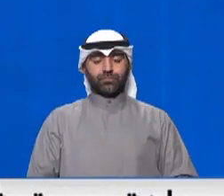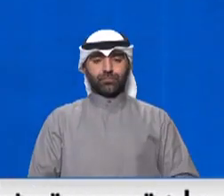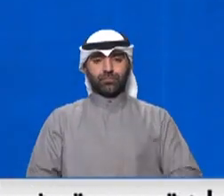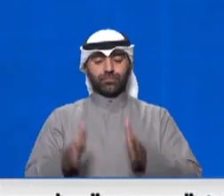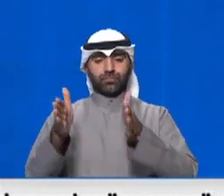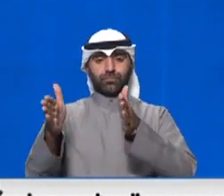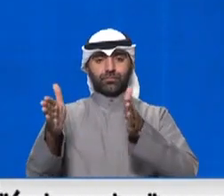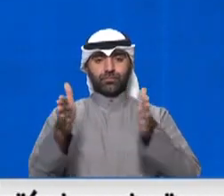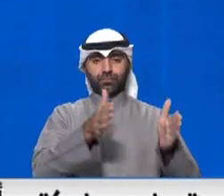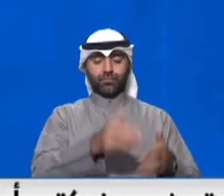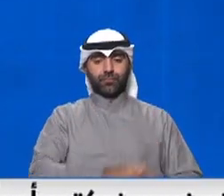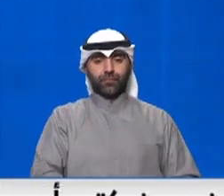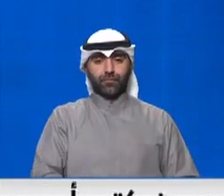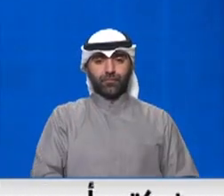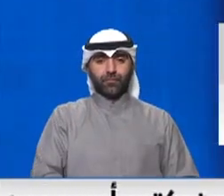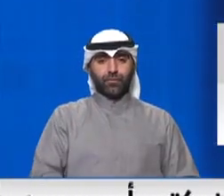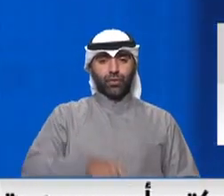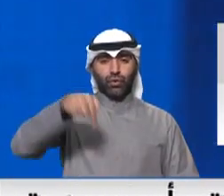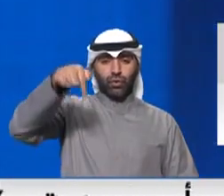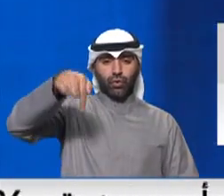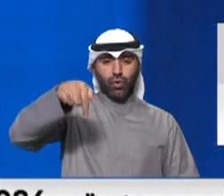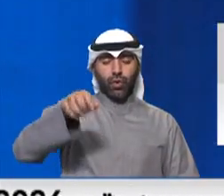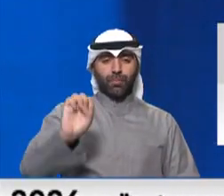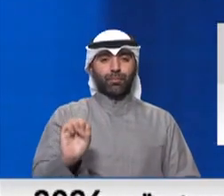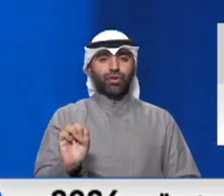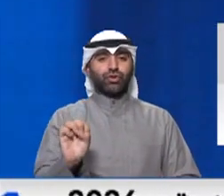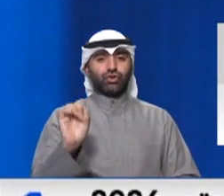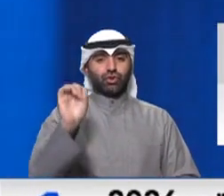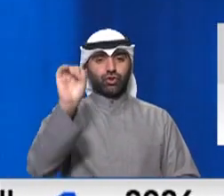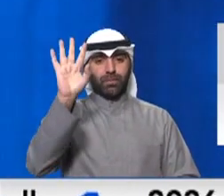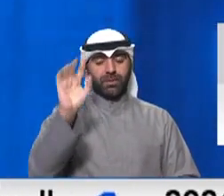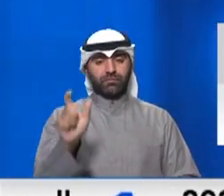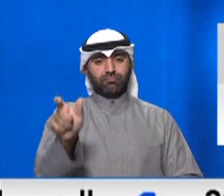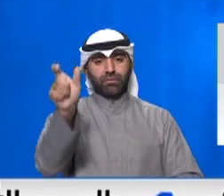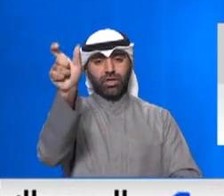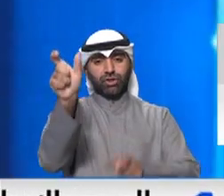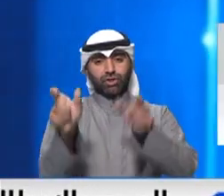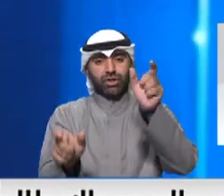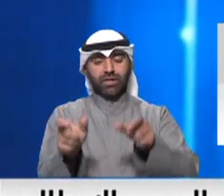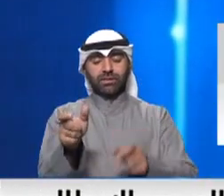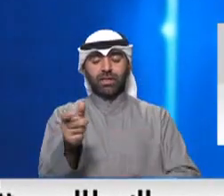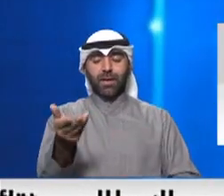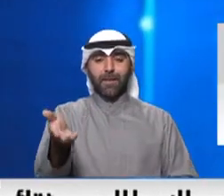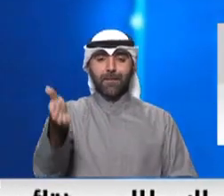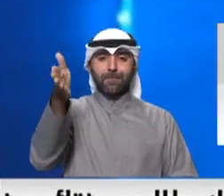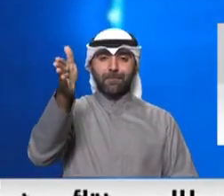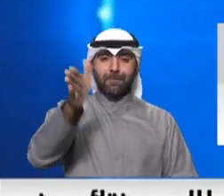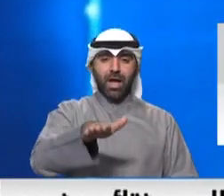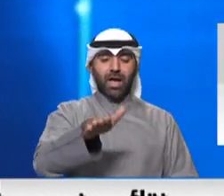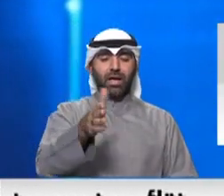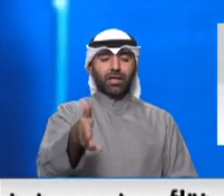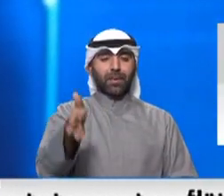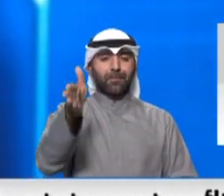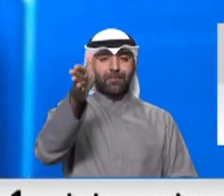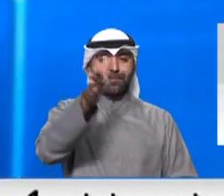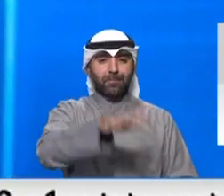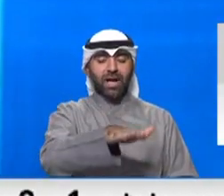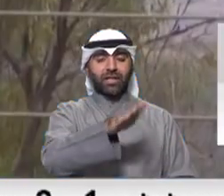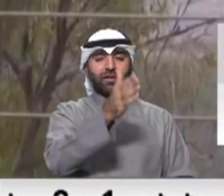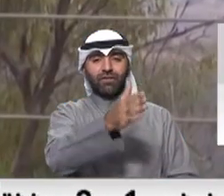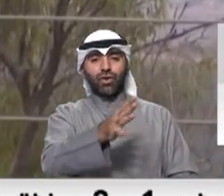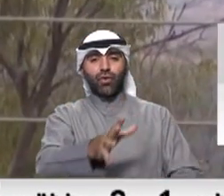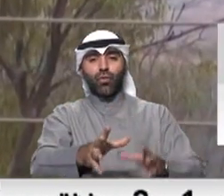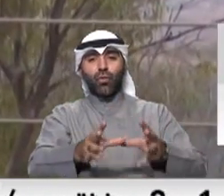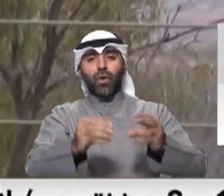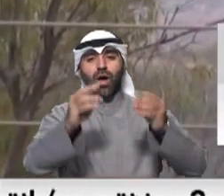استشهد العشرات من الفلسطينيين فيما اصيب اخرون اليوم جراء استمرار طائرات الاحتلال الاسرائيلي في قصف عده مناطق في